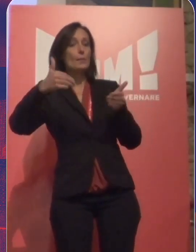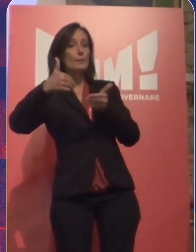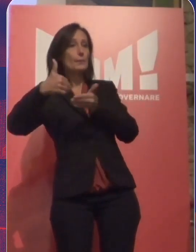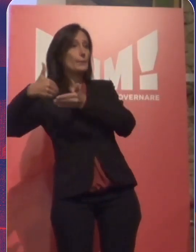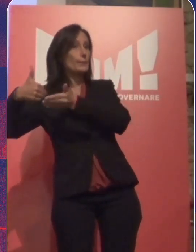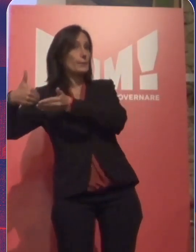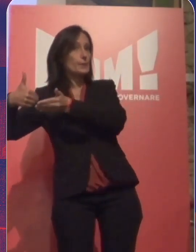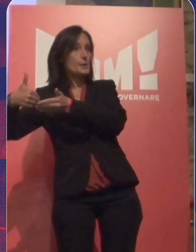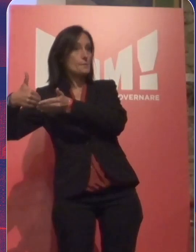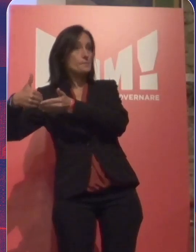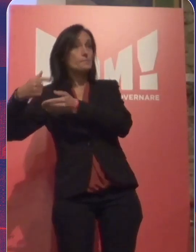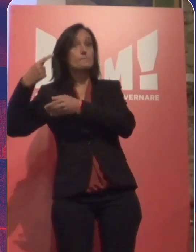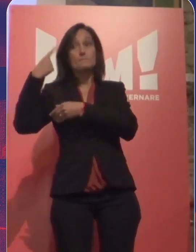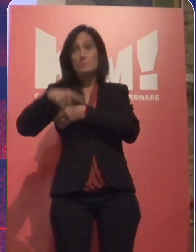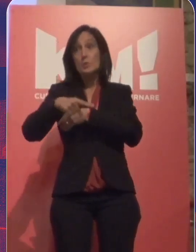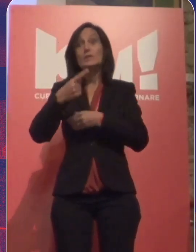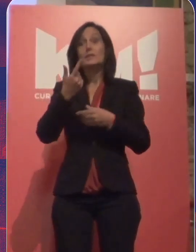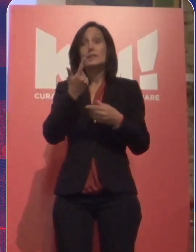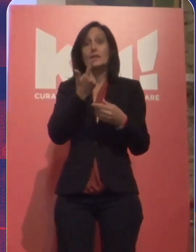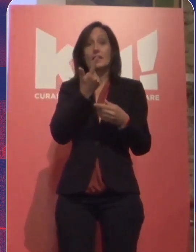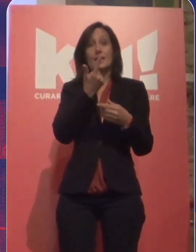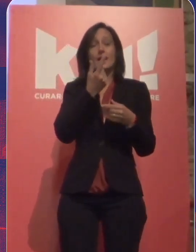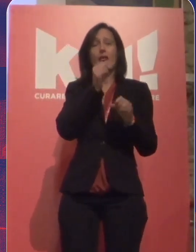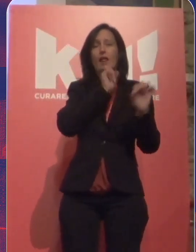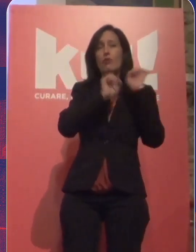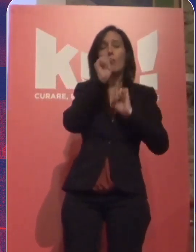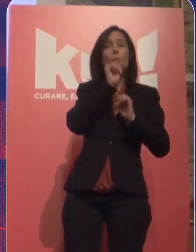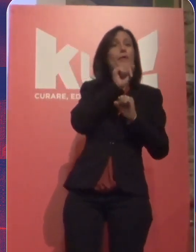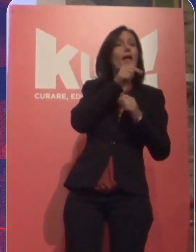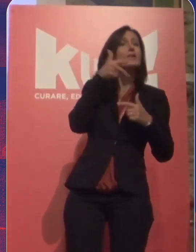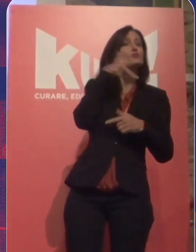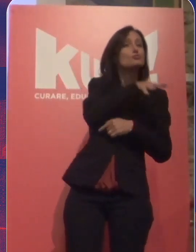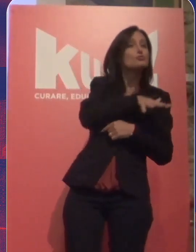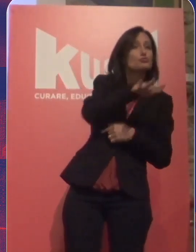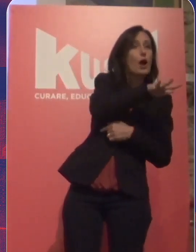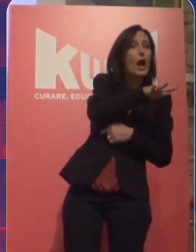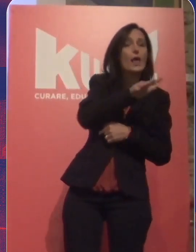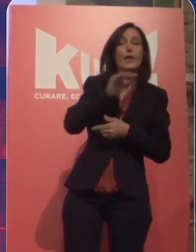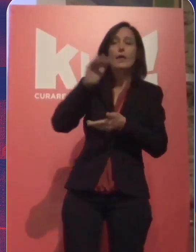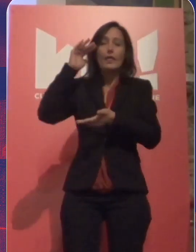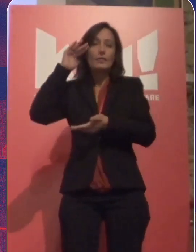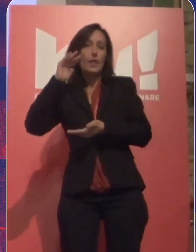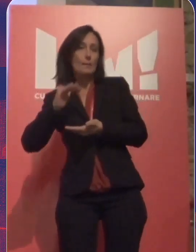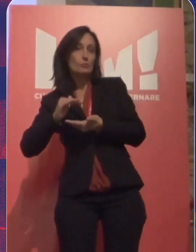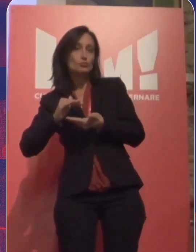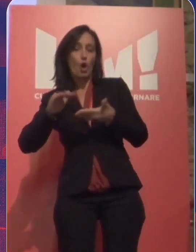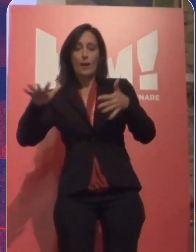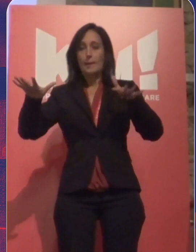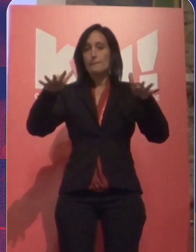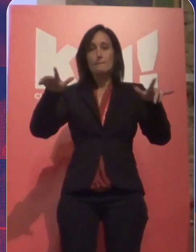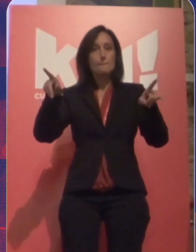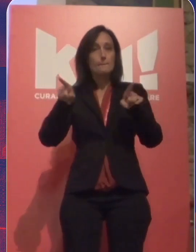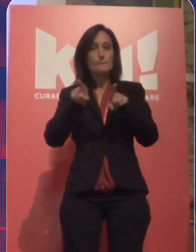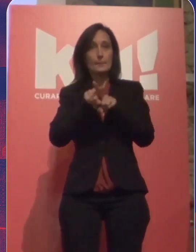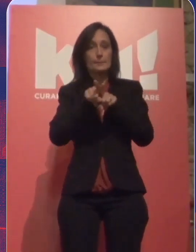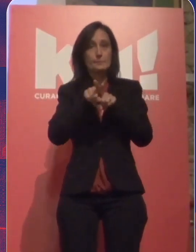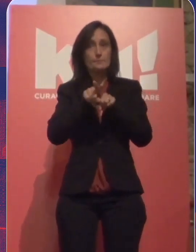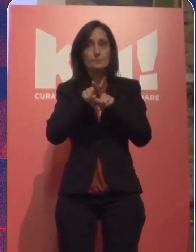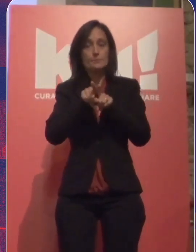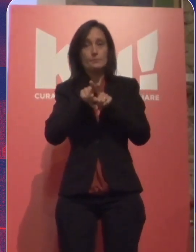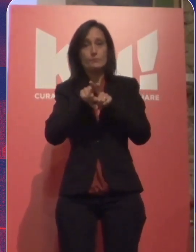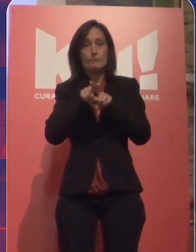e la depressione la depressione può essere anche pensata come una sorta di fobia sociale